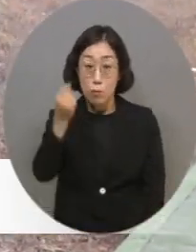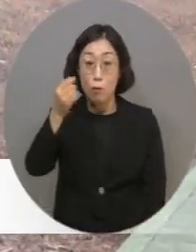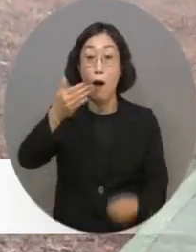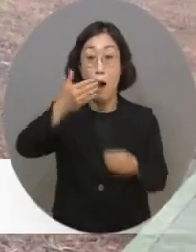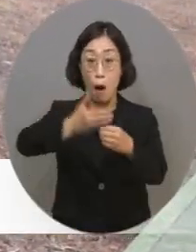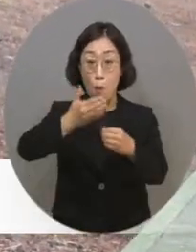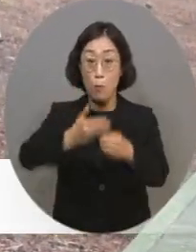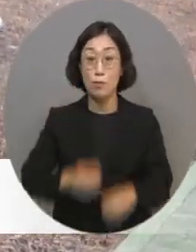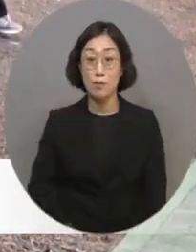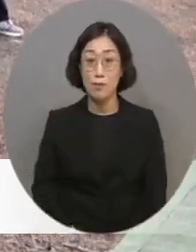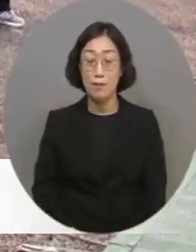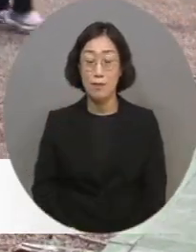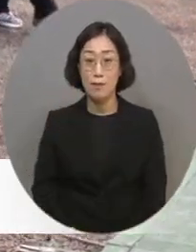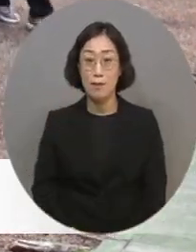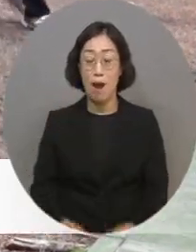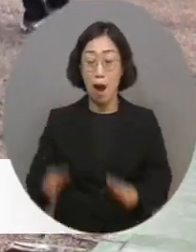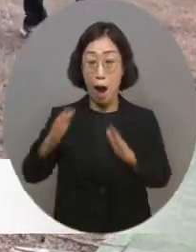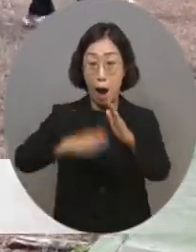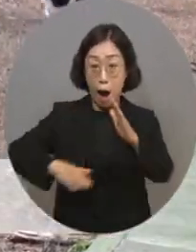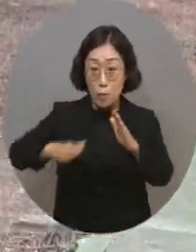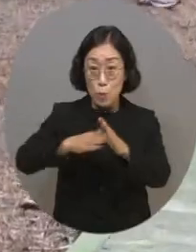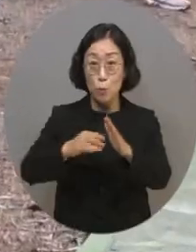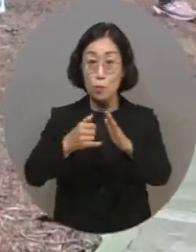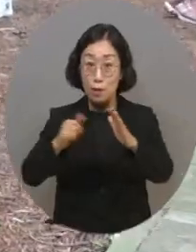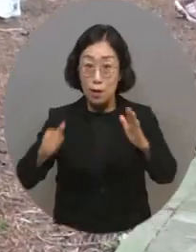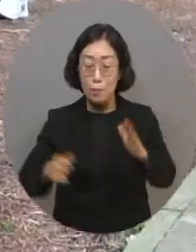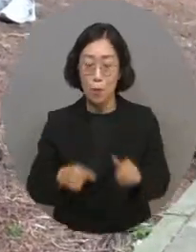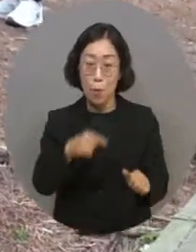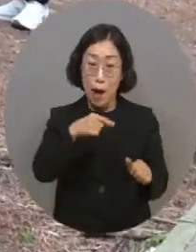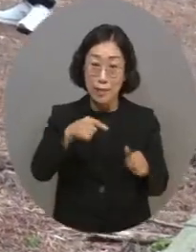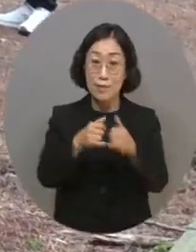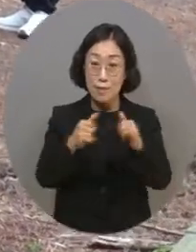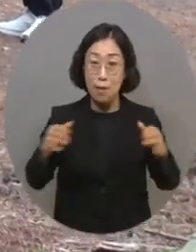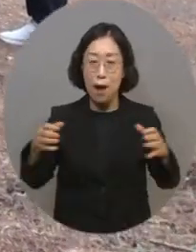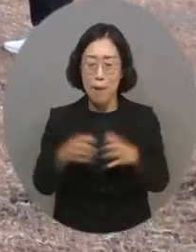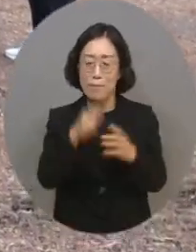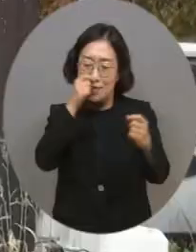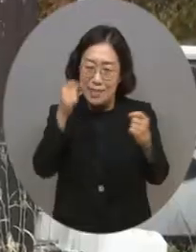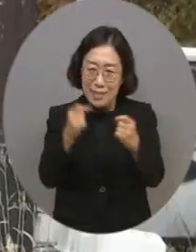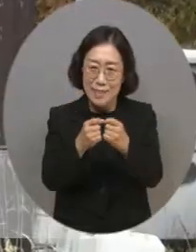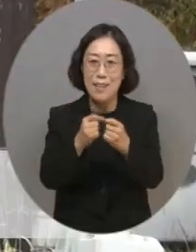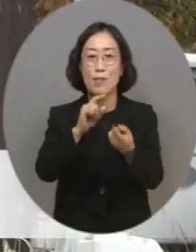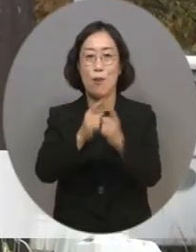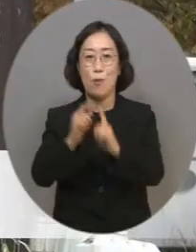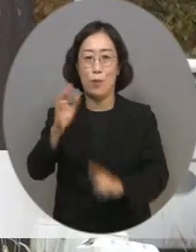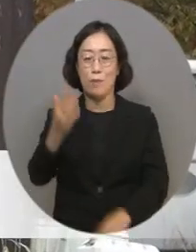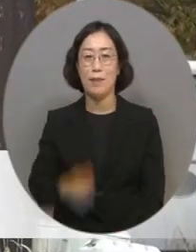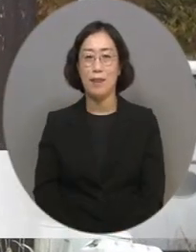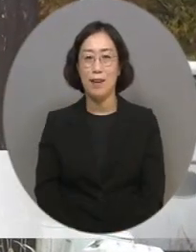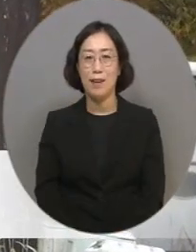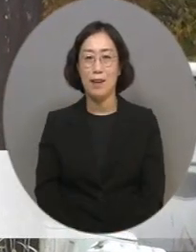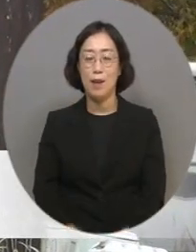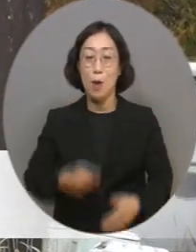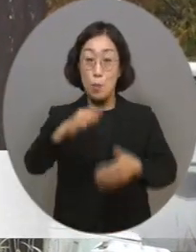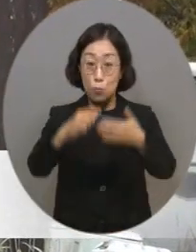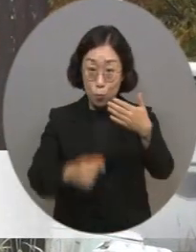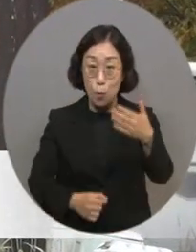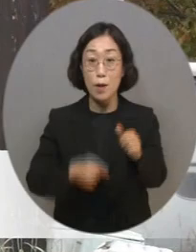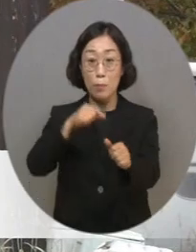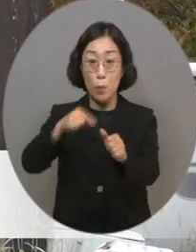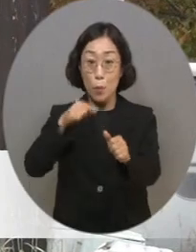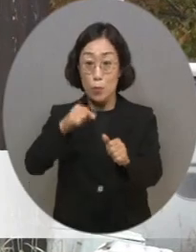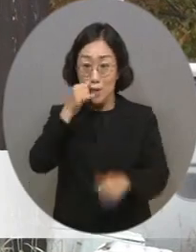9번째, 진행자와 운부원 식구들은 무척이나 친해졌습니다. 토닥토닥 이제 프로그램으로 진행을 하고